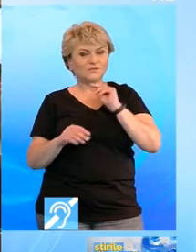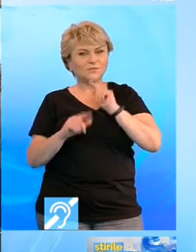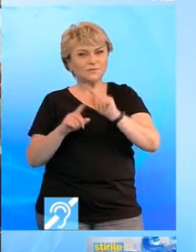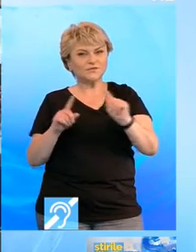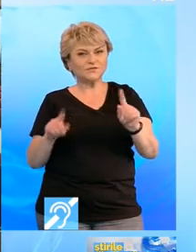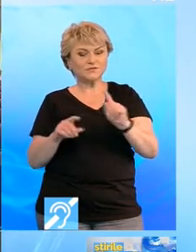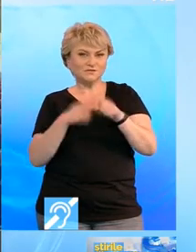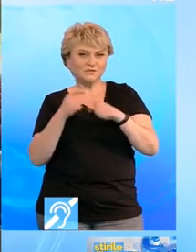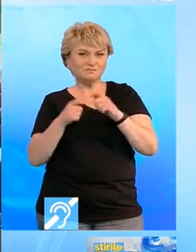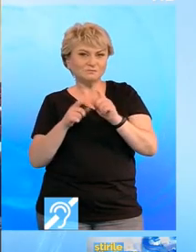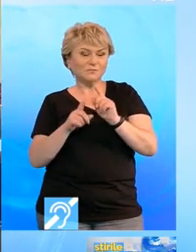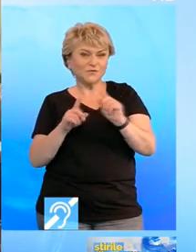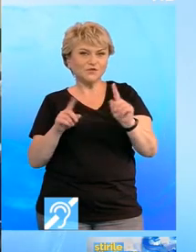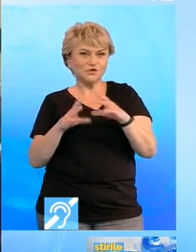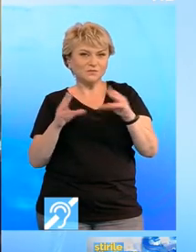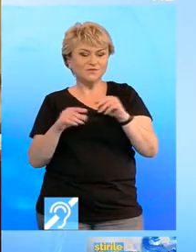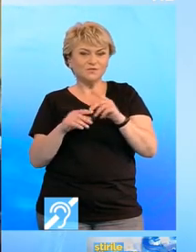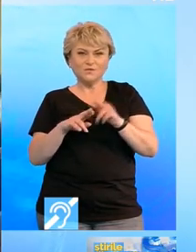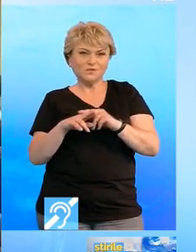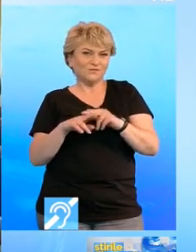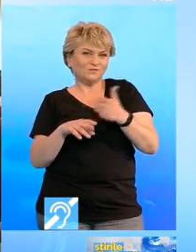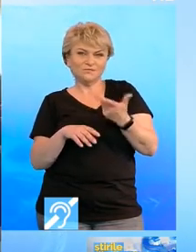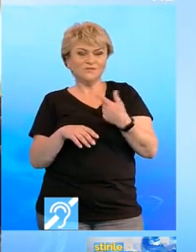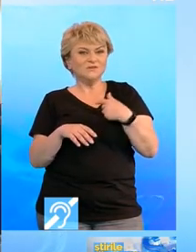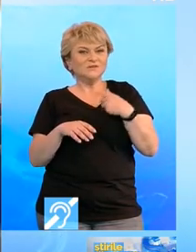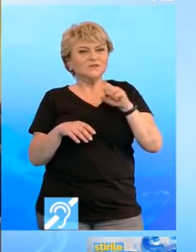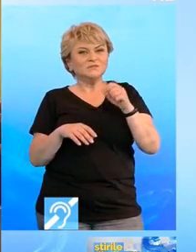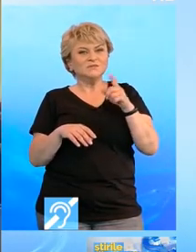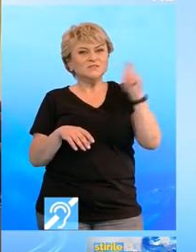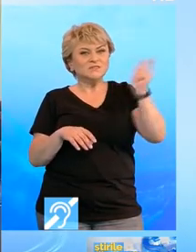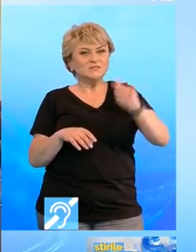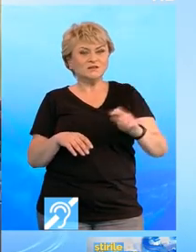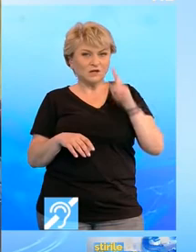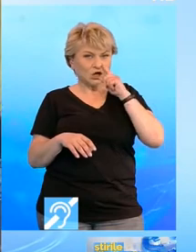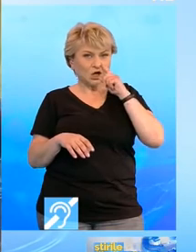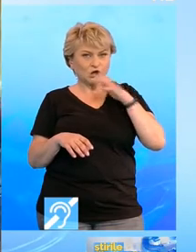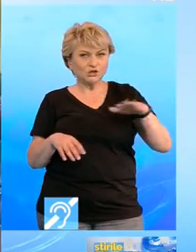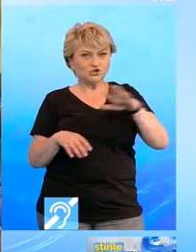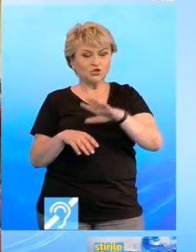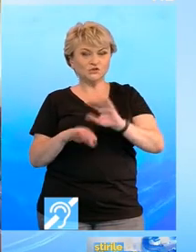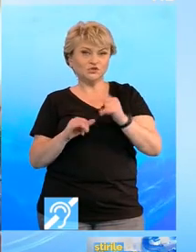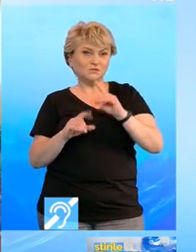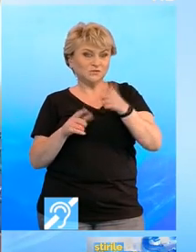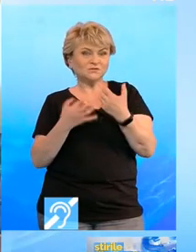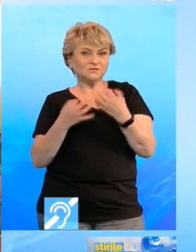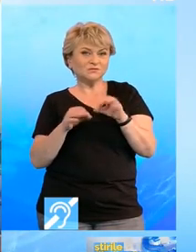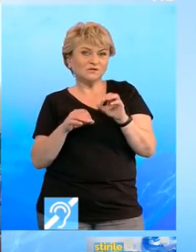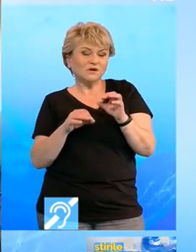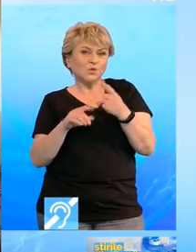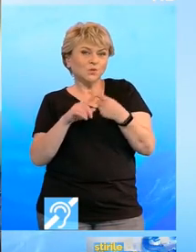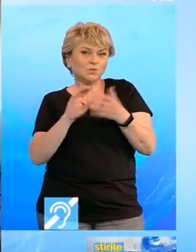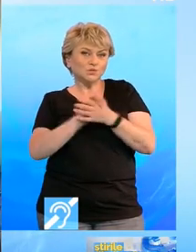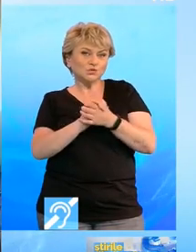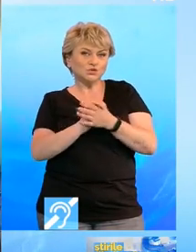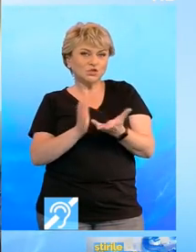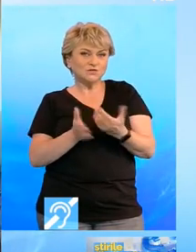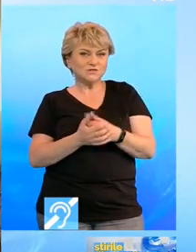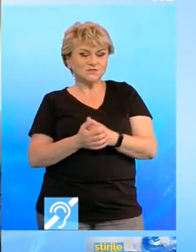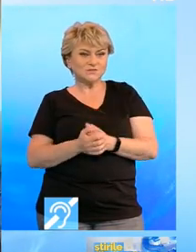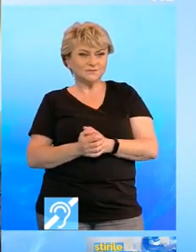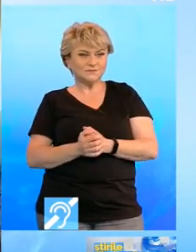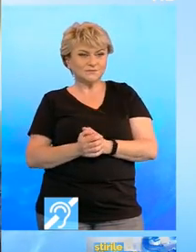profesorilor români despre sistemul de învățământ din țările nordice, dar și despre cum țara noastră ar putea să le implementeze cu succes. Spend a lot of time